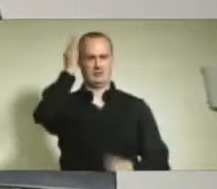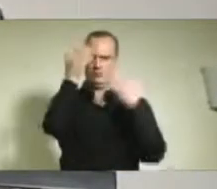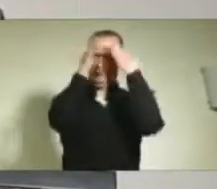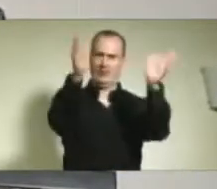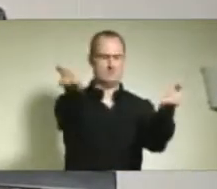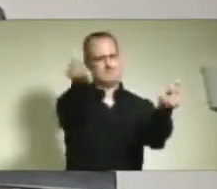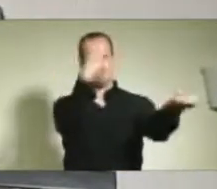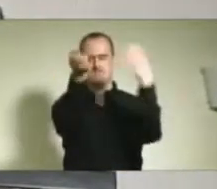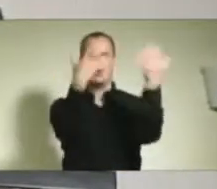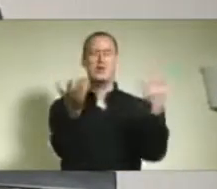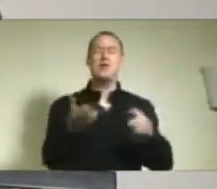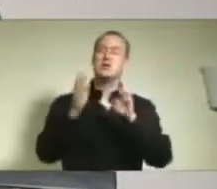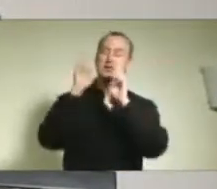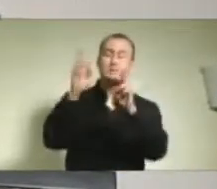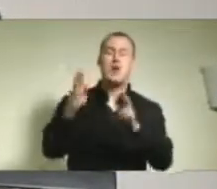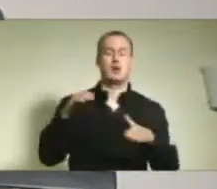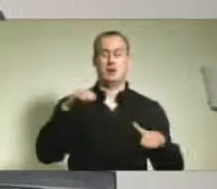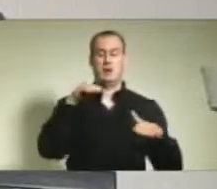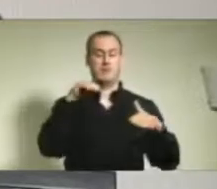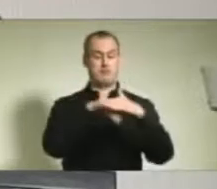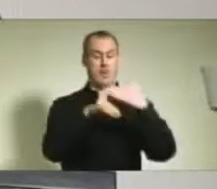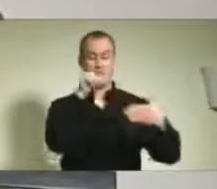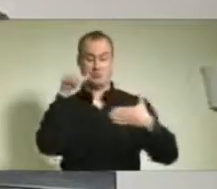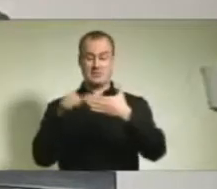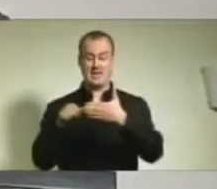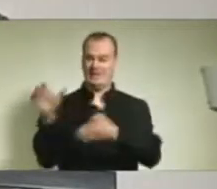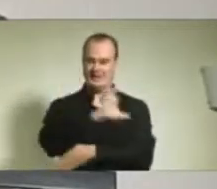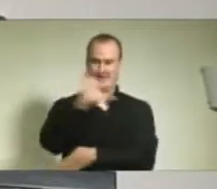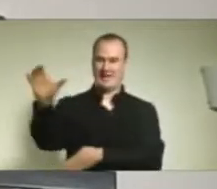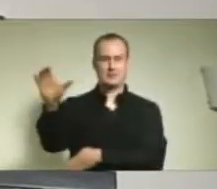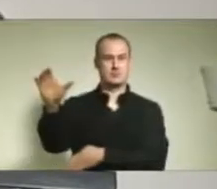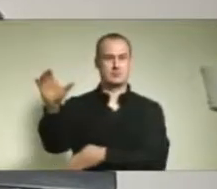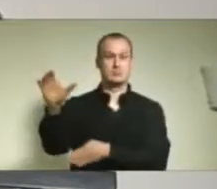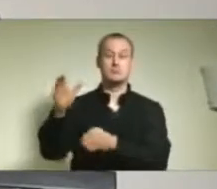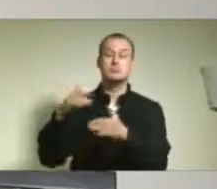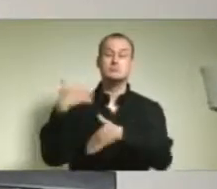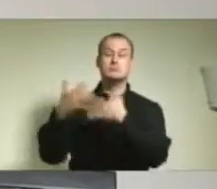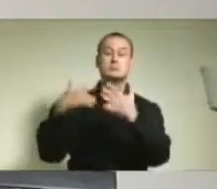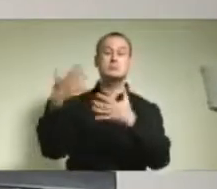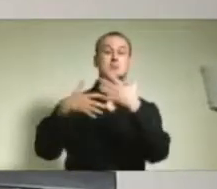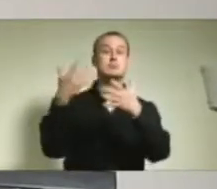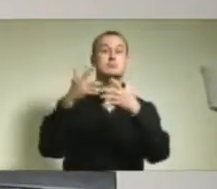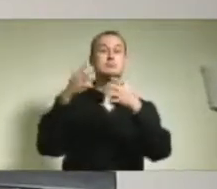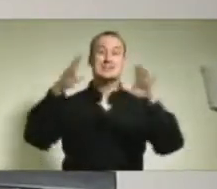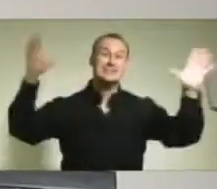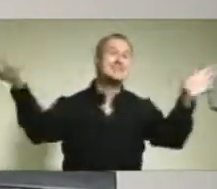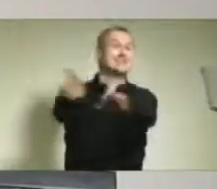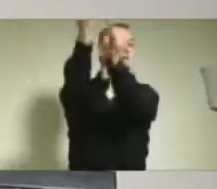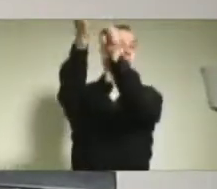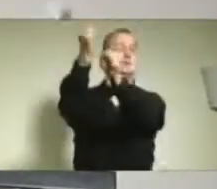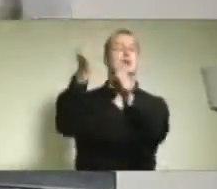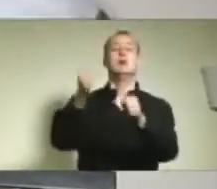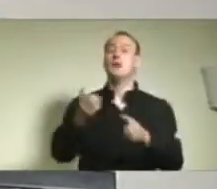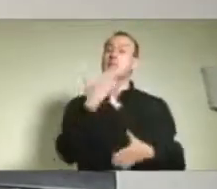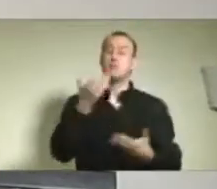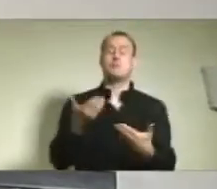banque postale canadienne aboutira. Et puis, bonne chance à vous tous pour cette grande aventure. Et merci de m'avoir écouté.